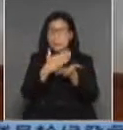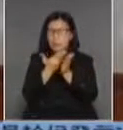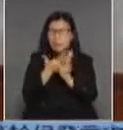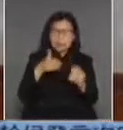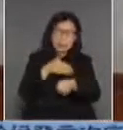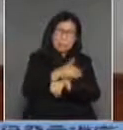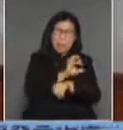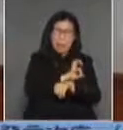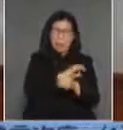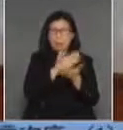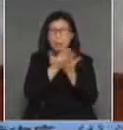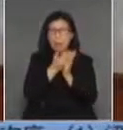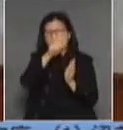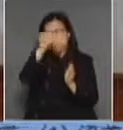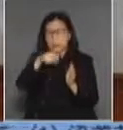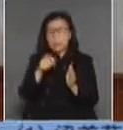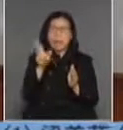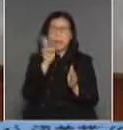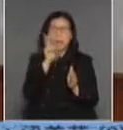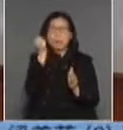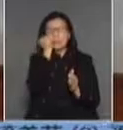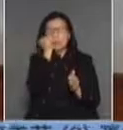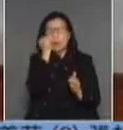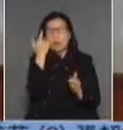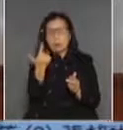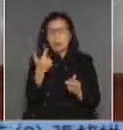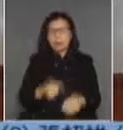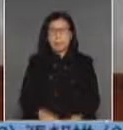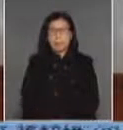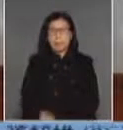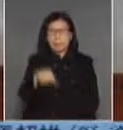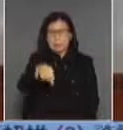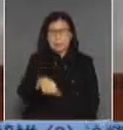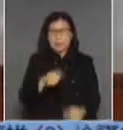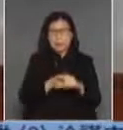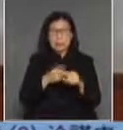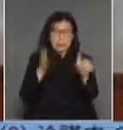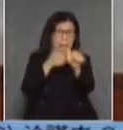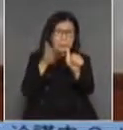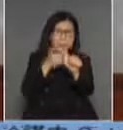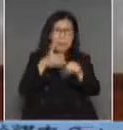題並不容易處理，在此我無意煽動社